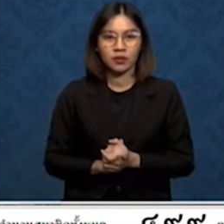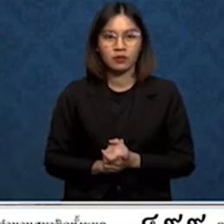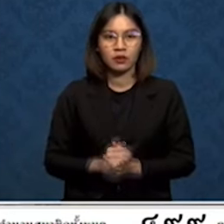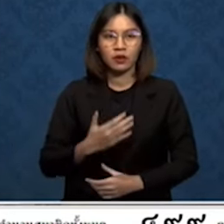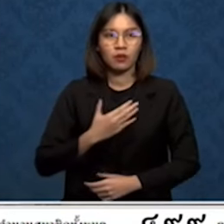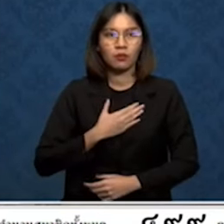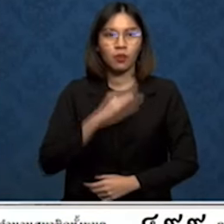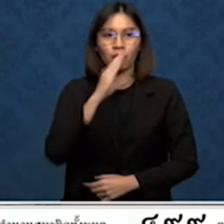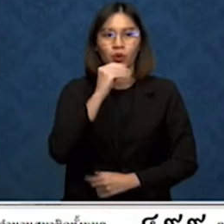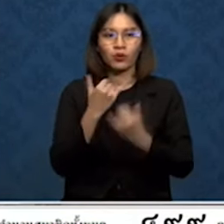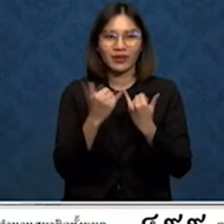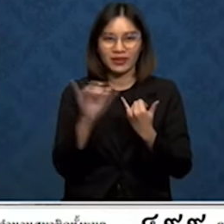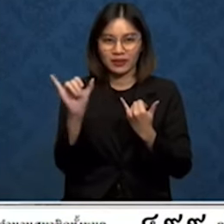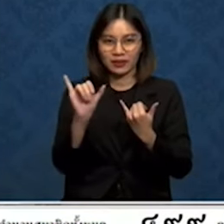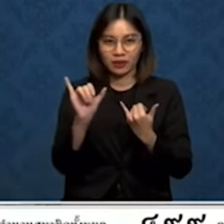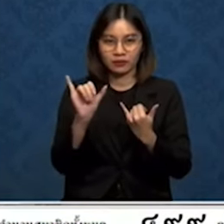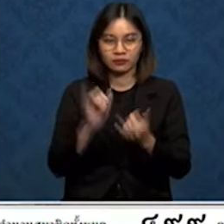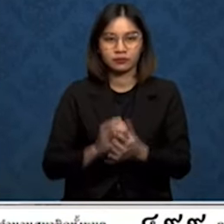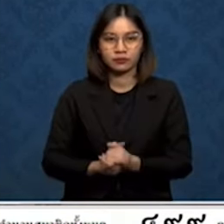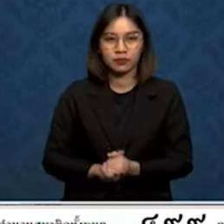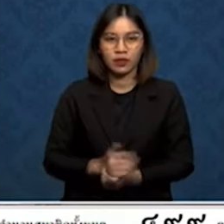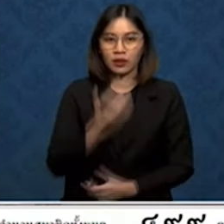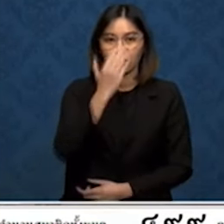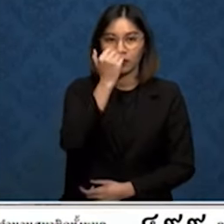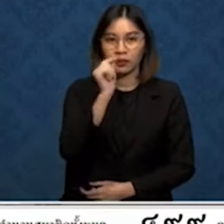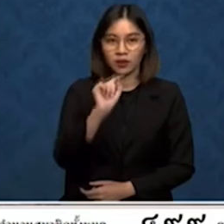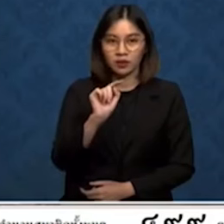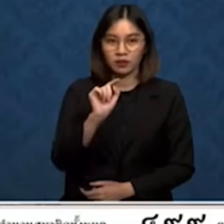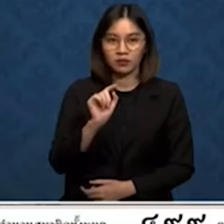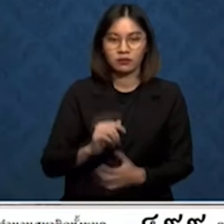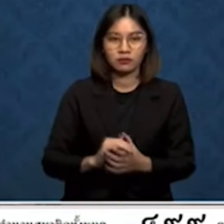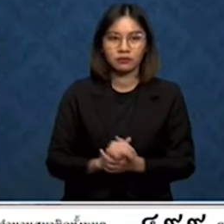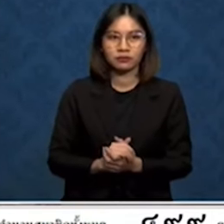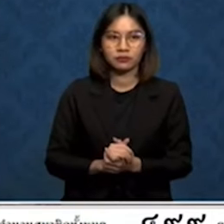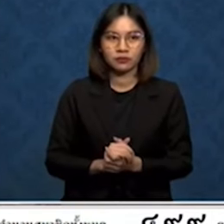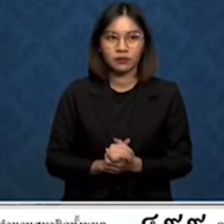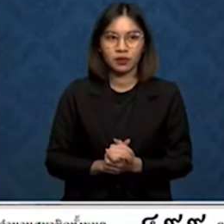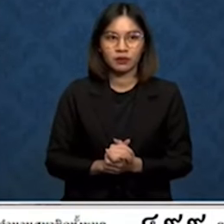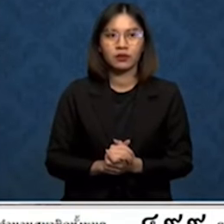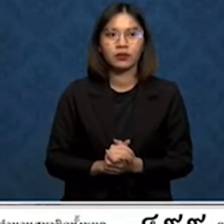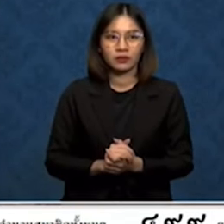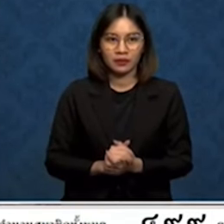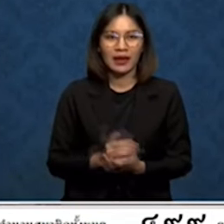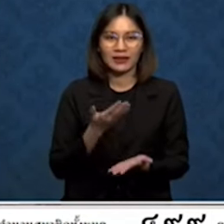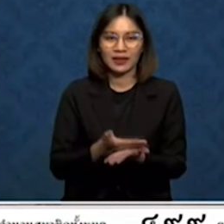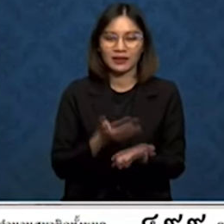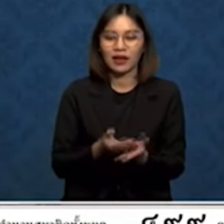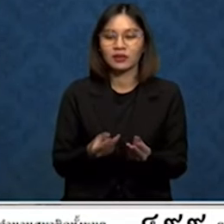ผมยไมขอพูดวนนี้เหครับเพราะยังไม่ได้ลงมือแจก